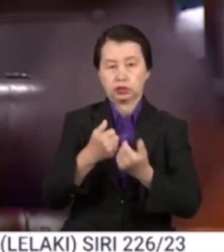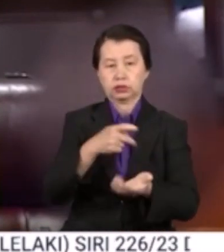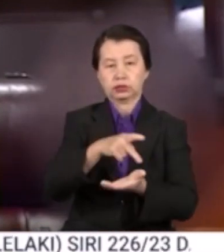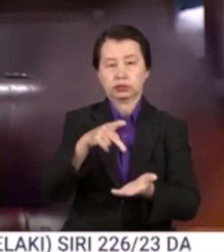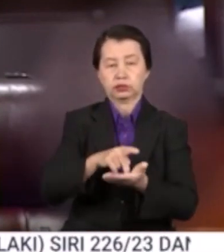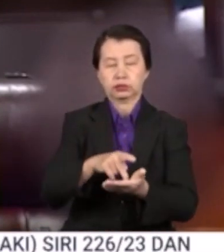Pusat